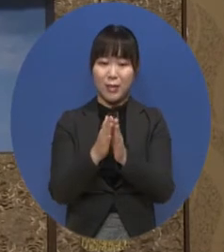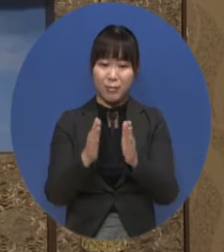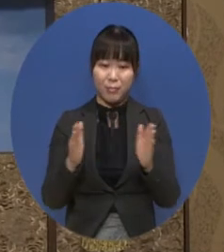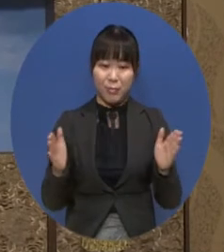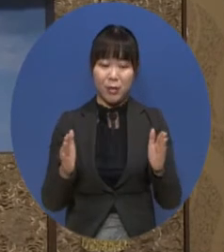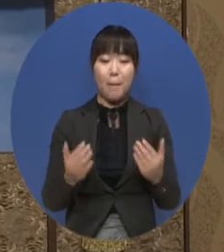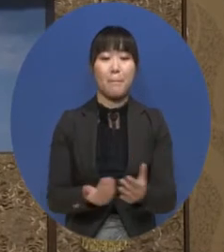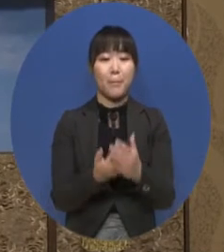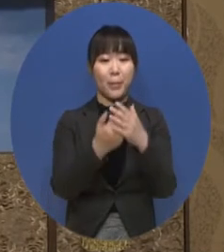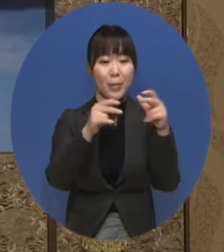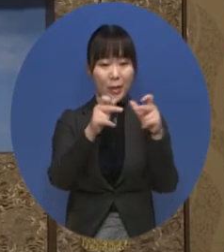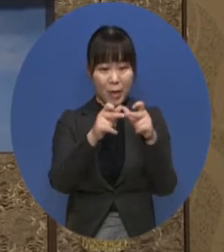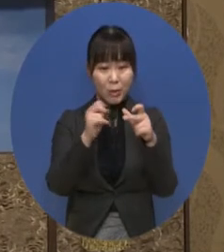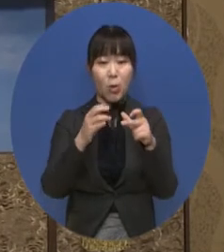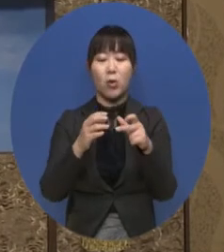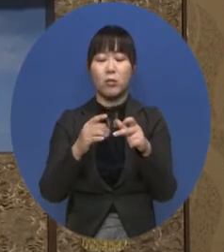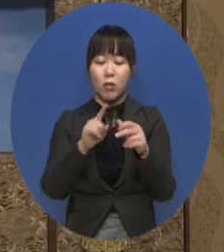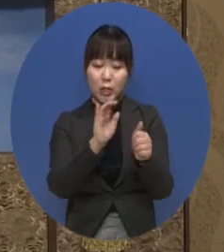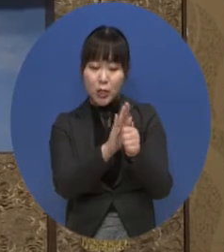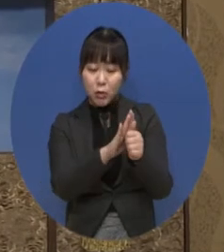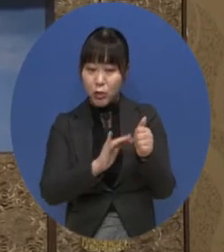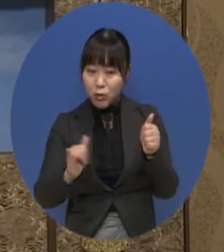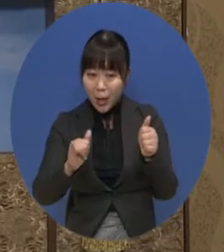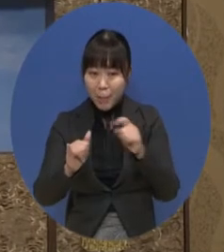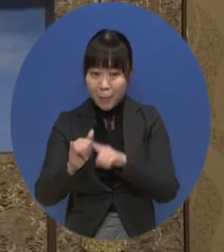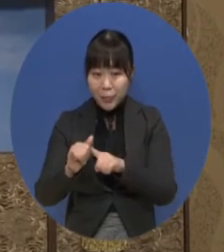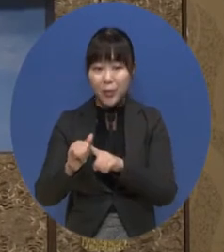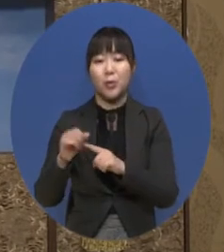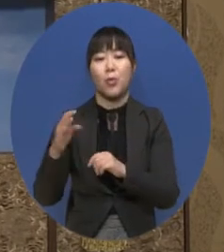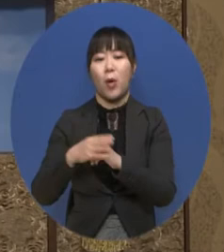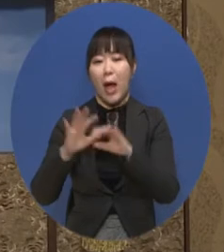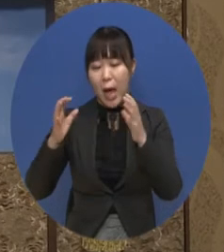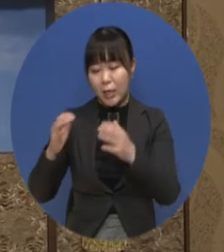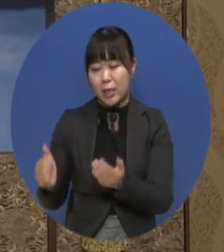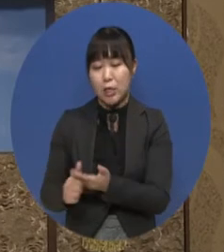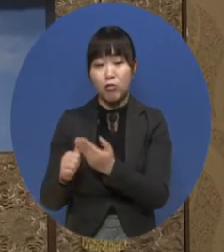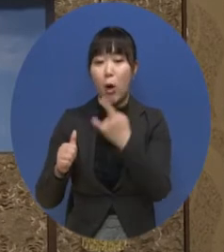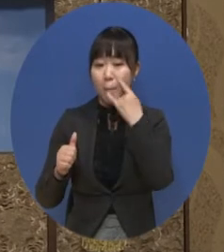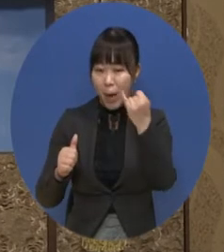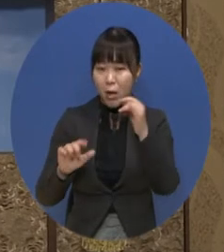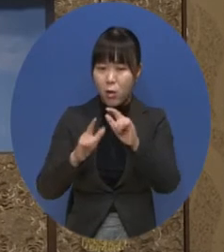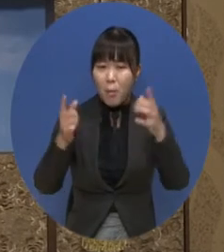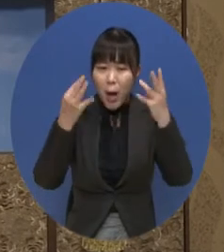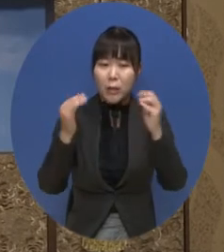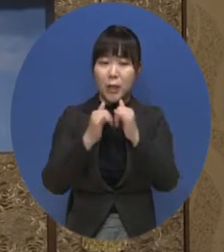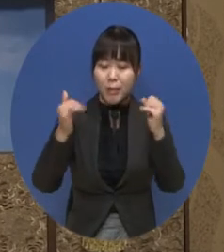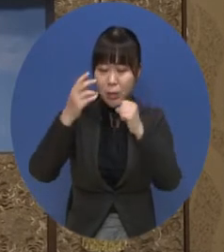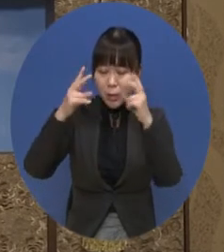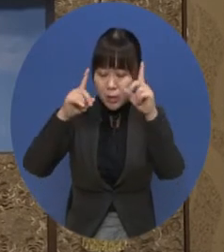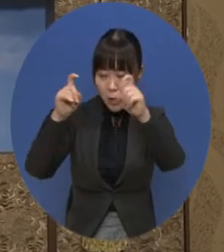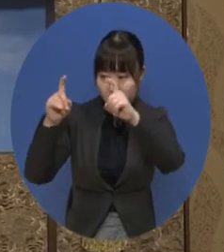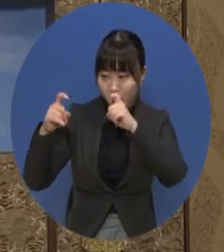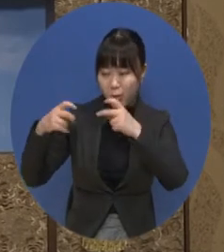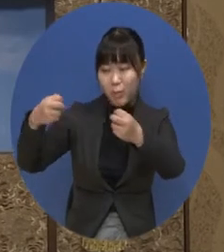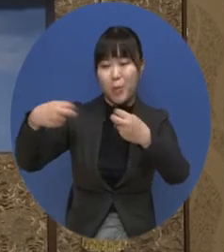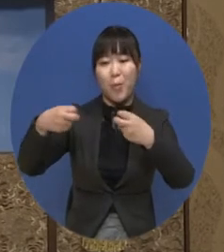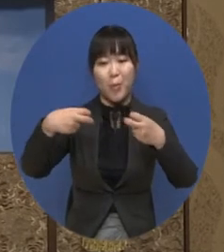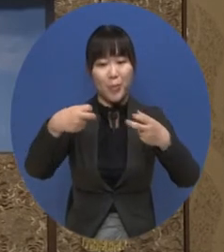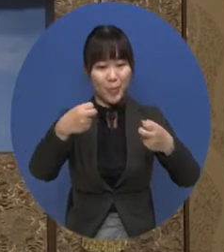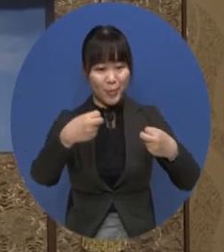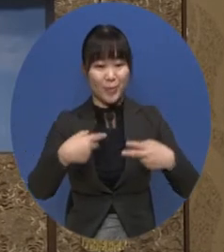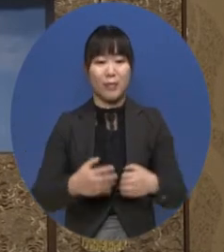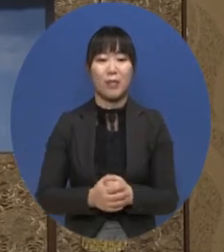보니까 발달장애인, 그리고 발달장애인 지원하는 사람, 그리고 아이를 키우는 엄마, 다양한 사람들이 사진을 찍어서 보내주시고